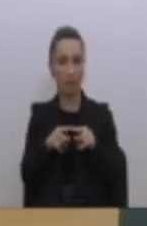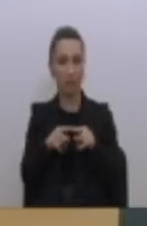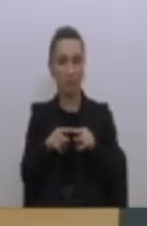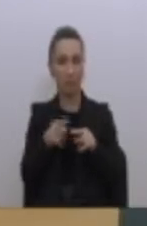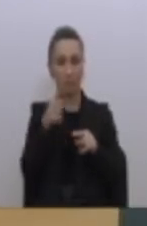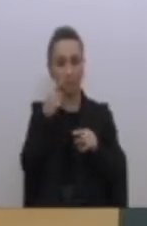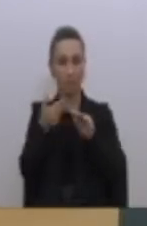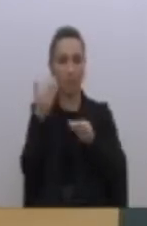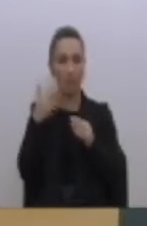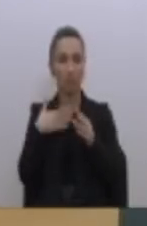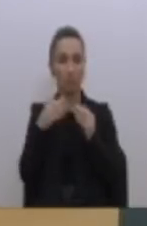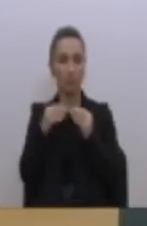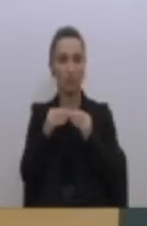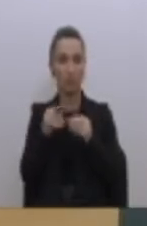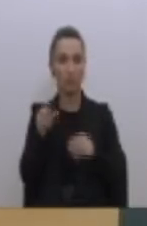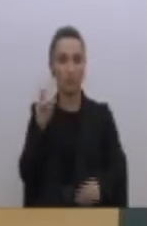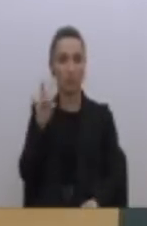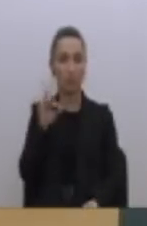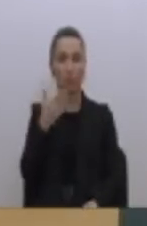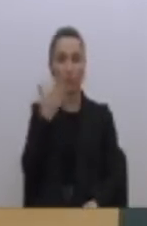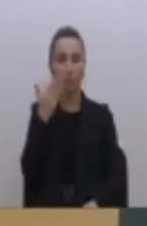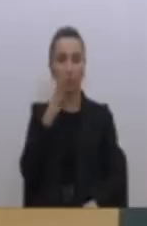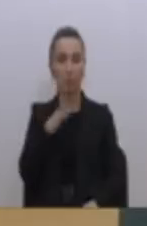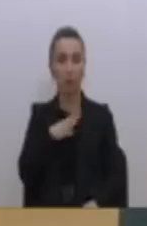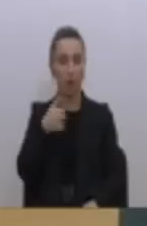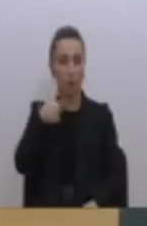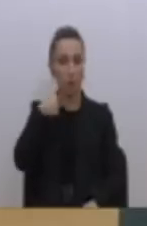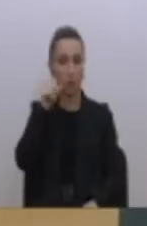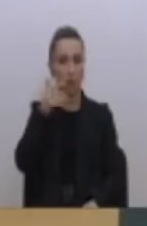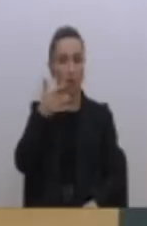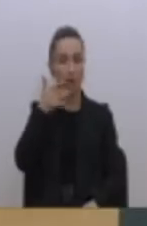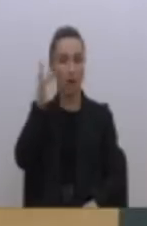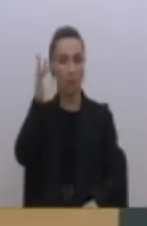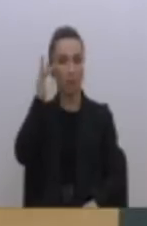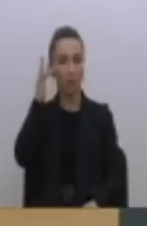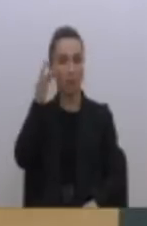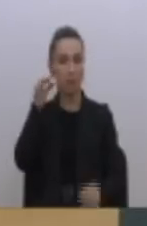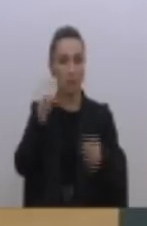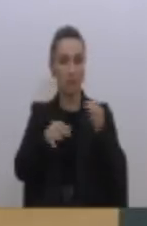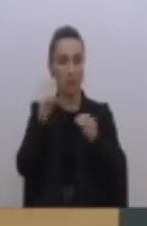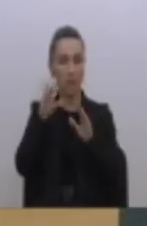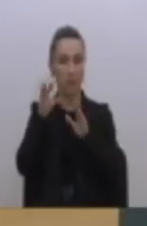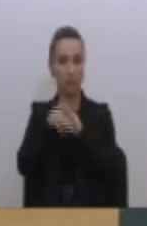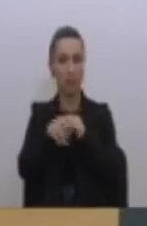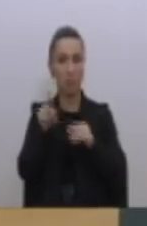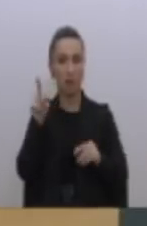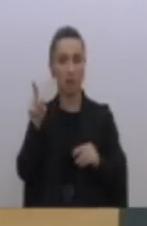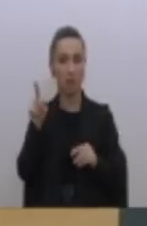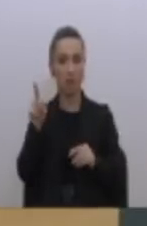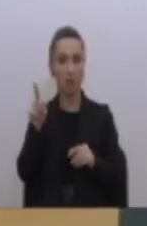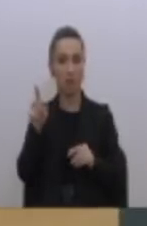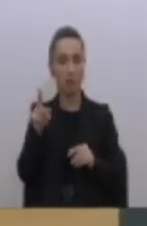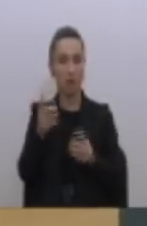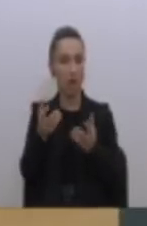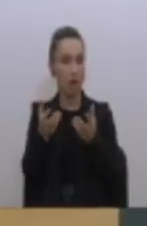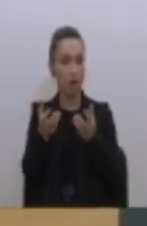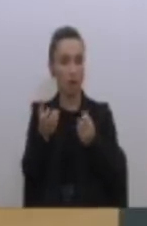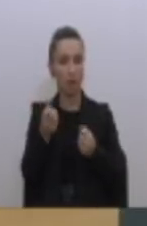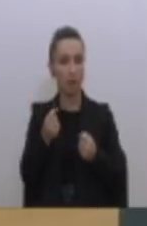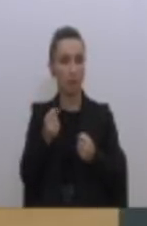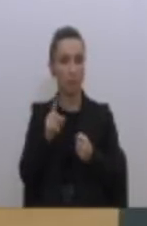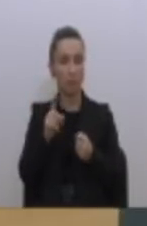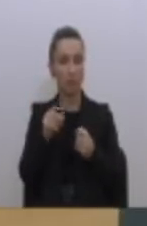ჩემმა მეგობარმა სოციალ სანდრომ, რომ გუშინ ამერიკის უზენაესმა სასამართლომ კიდევ მიიღო